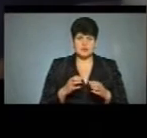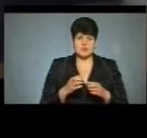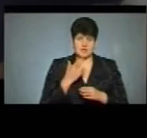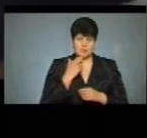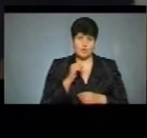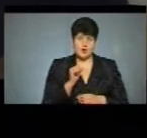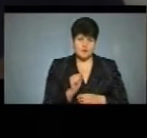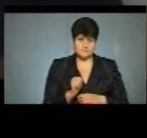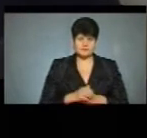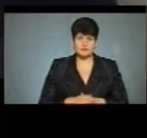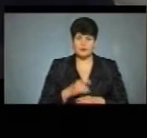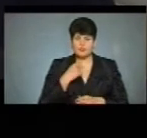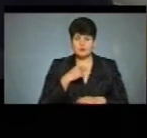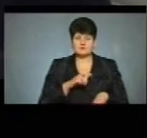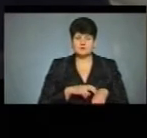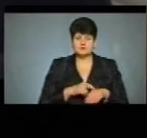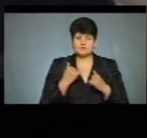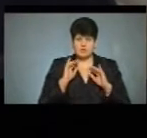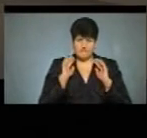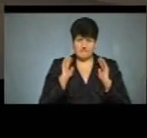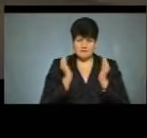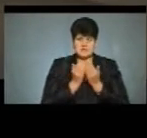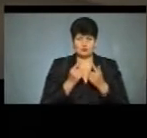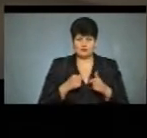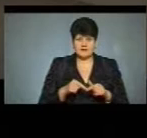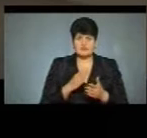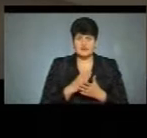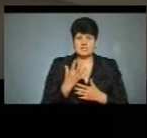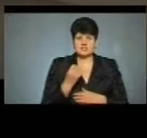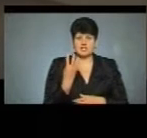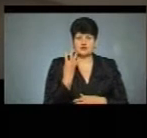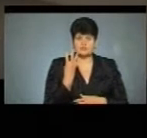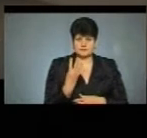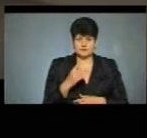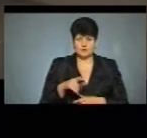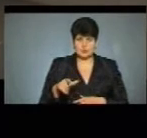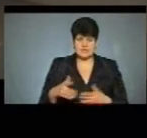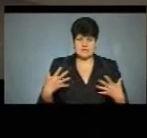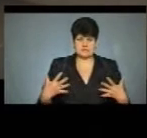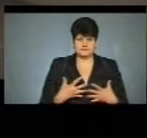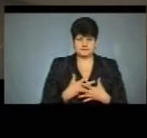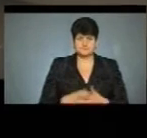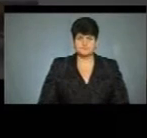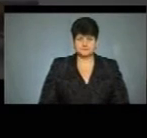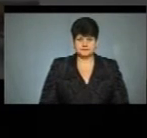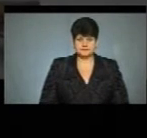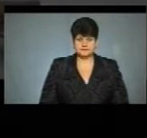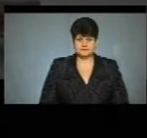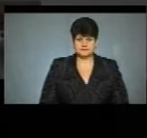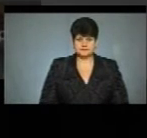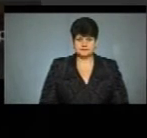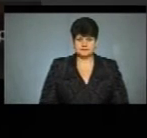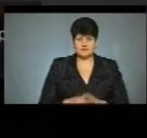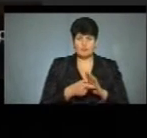За словами Романа Пилипчука, сьогодні у реанімаційному відділенні перебуває ще четверо пацієнтів з пневмонією. В палаті